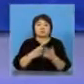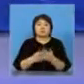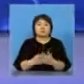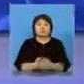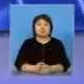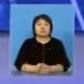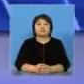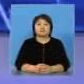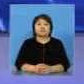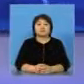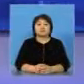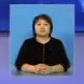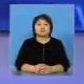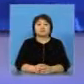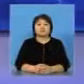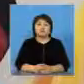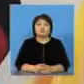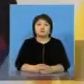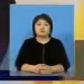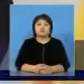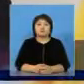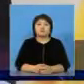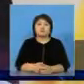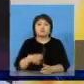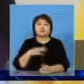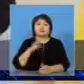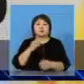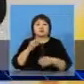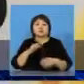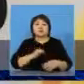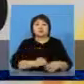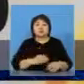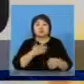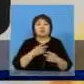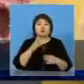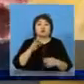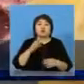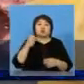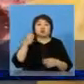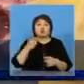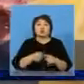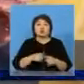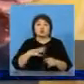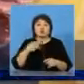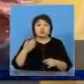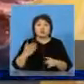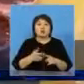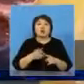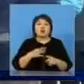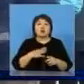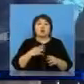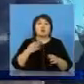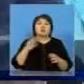келген тілшіміз Ерлан Мұхан жалғастырады. Мирасит Мағамбетова жеке кәсіпкер. Нұра ауылында шағын шаруа қожалығы бар, ірі